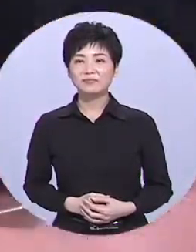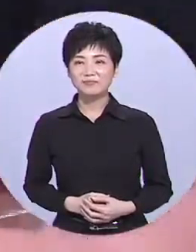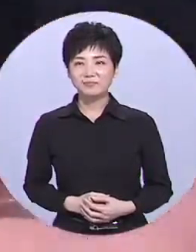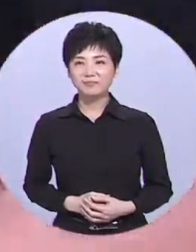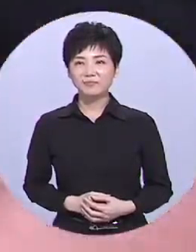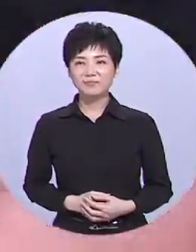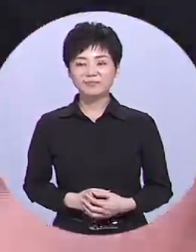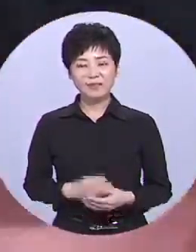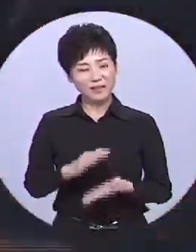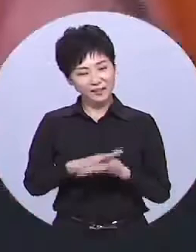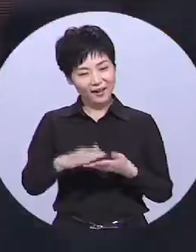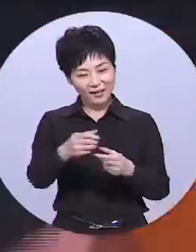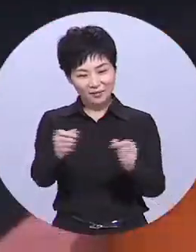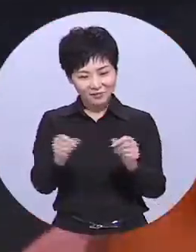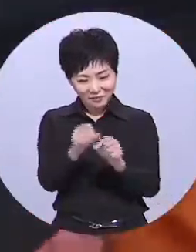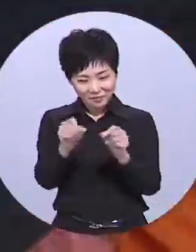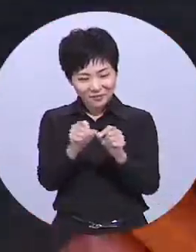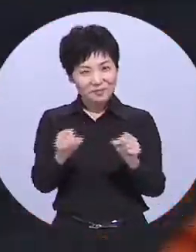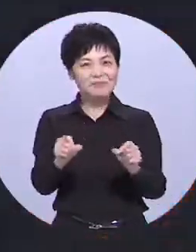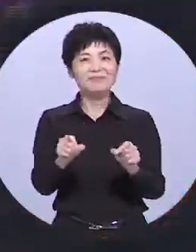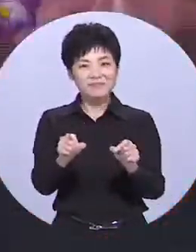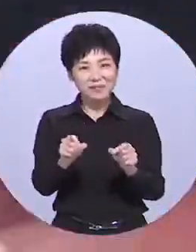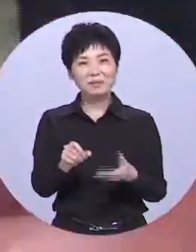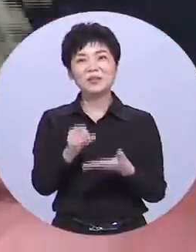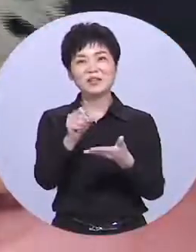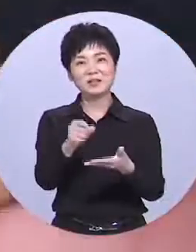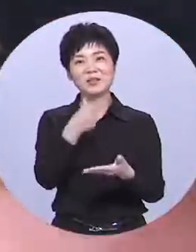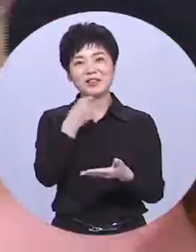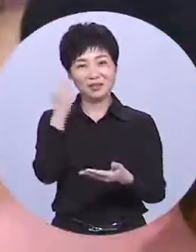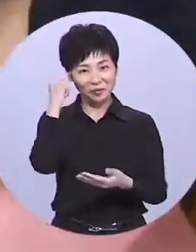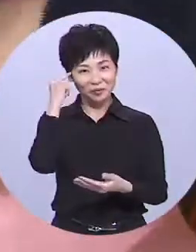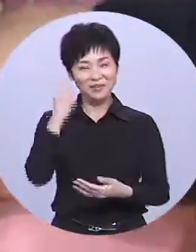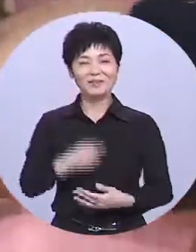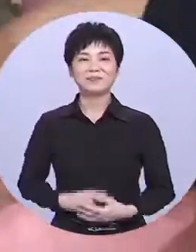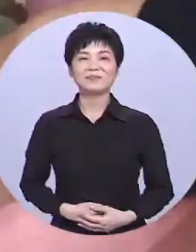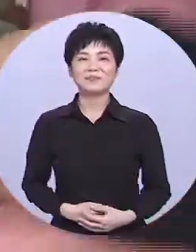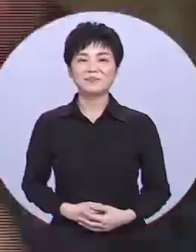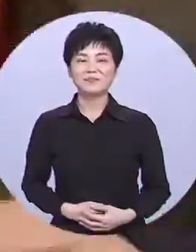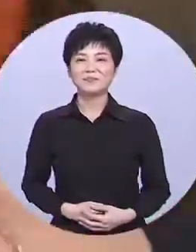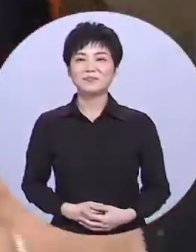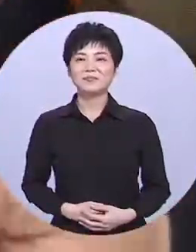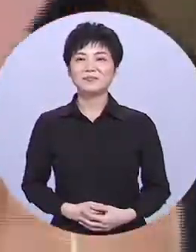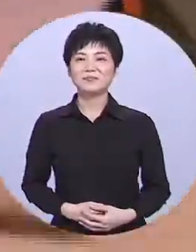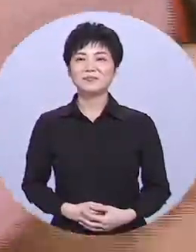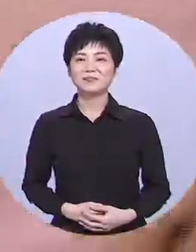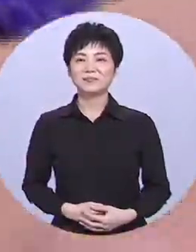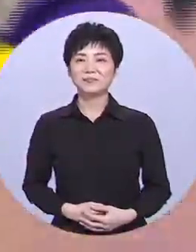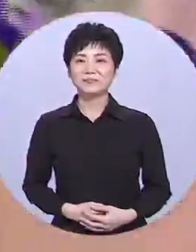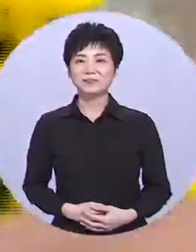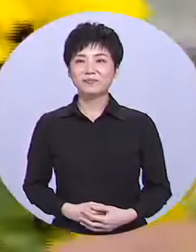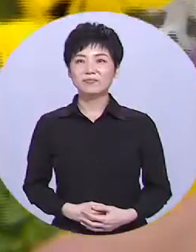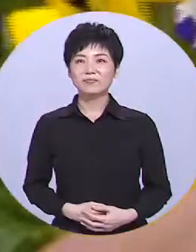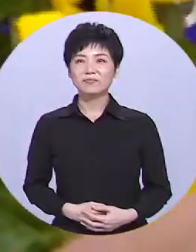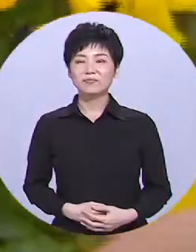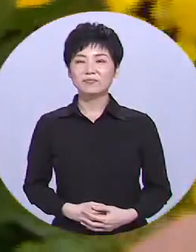ラッピングをしてもらって完成品はスタジオでお見せします。 お楽しみ。 可愛いですね、 うん、